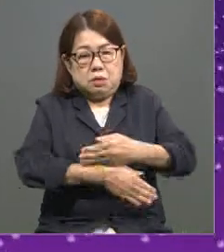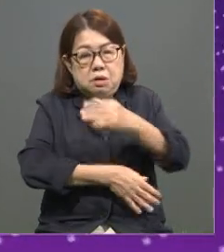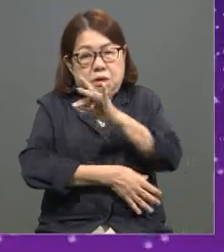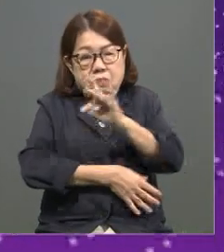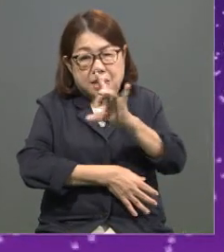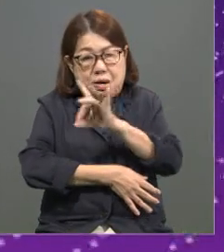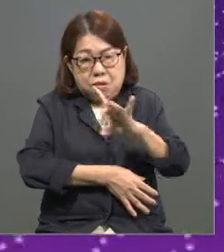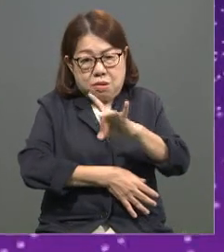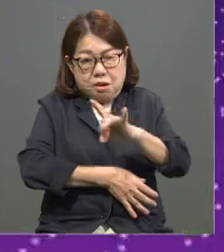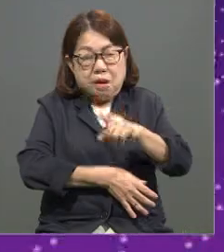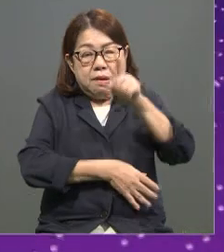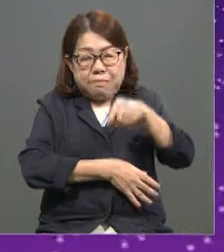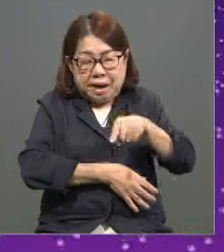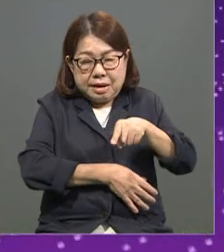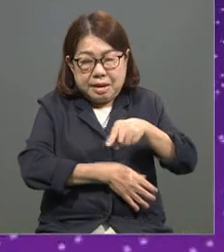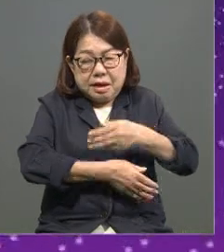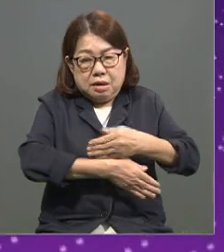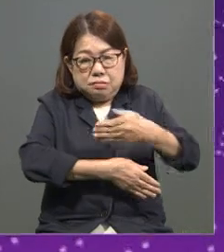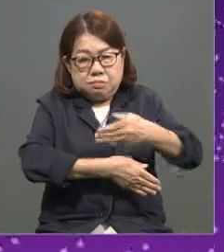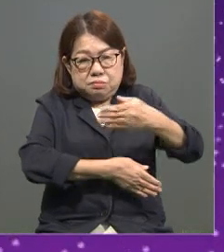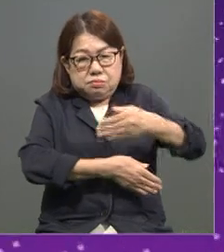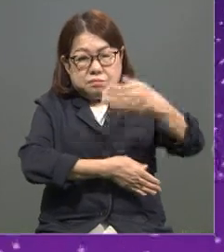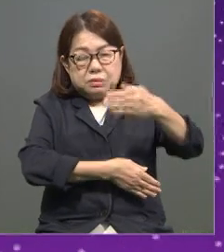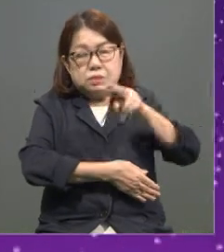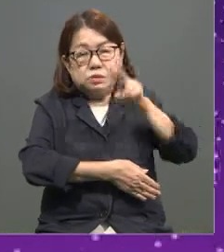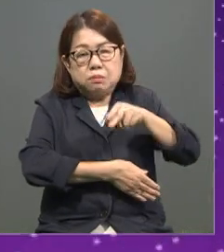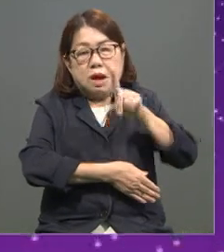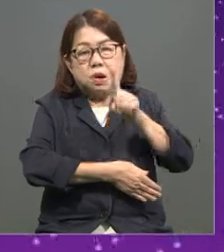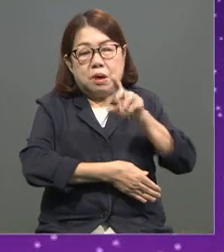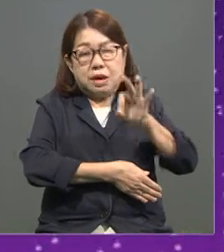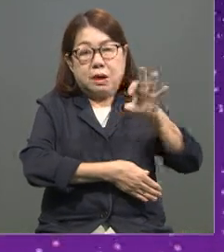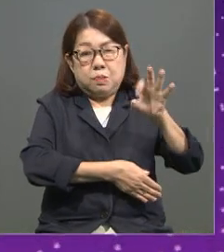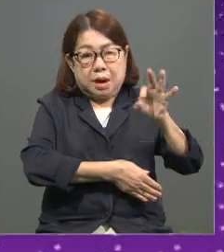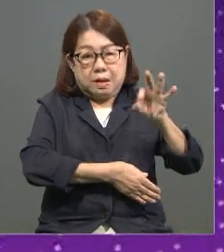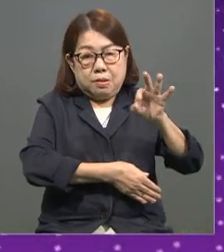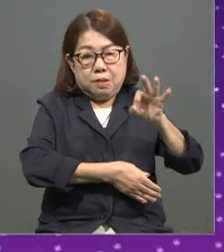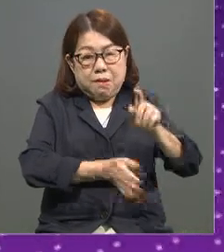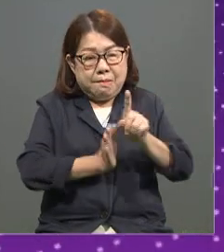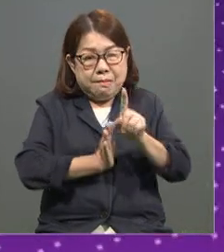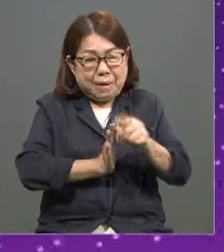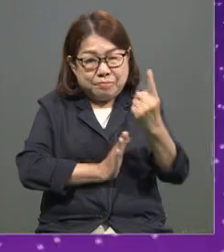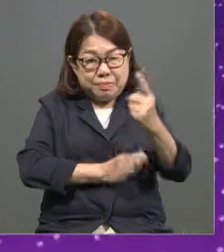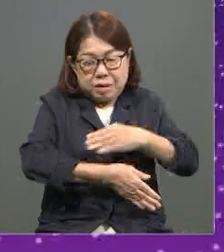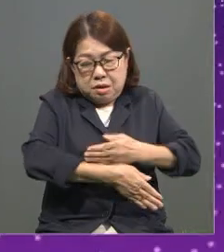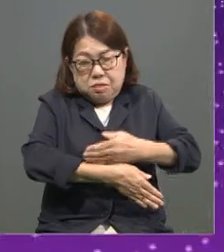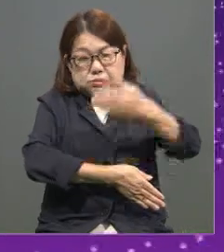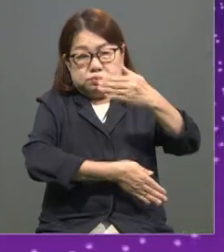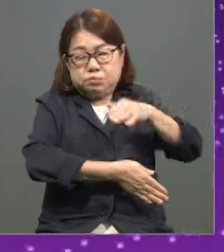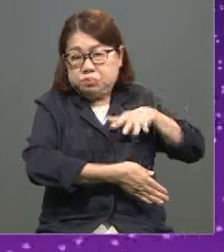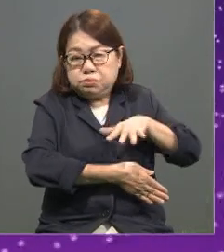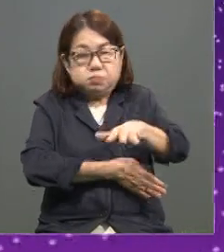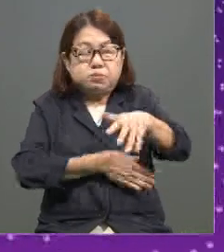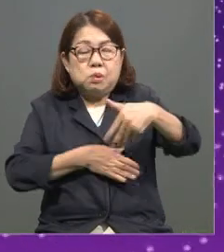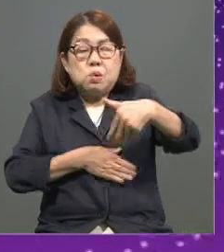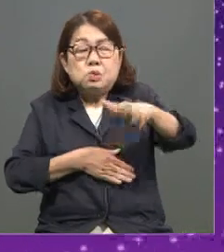เมตต่อวินาที 1000กว่าจนมาถึงวันนี้2199ลูกบาทเมตต่อวินาทีก็จะมีพื้นที่ที่ได้